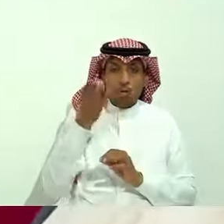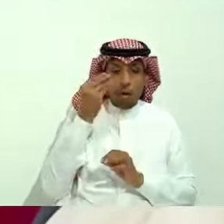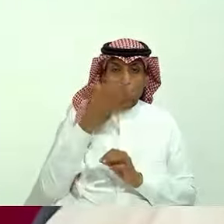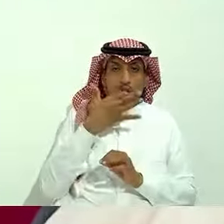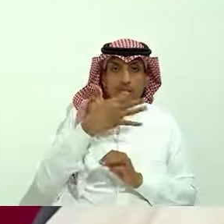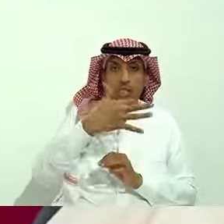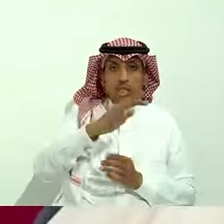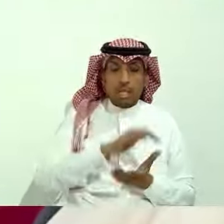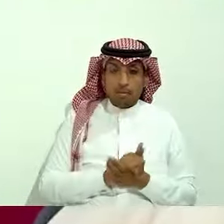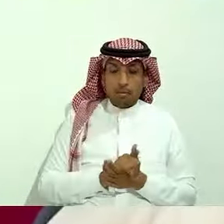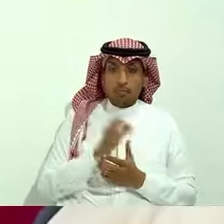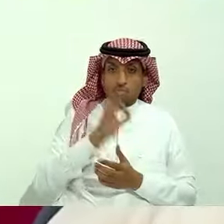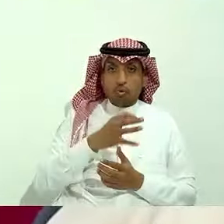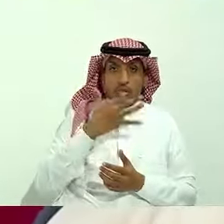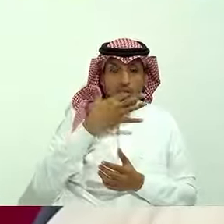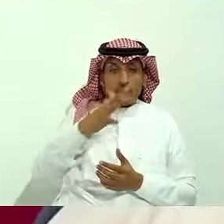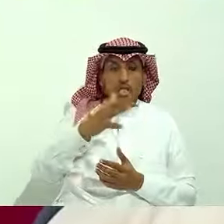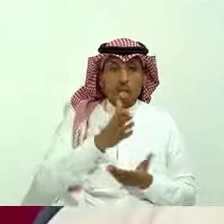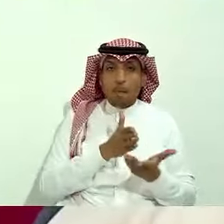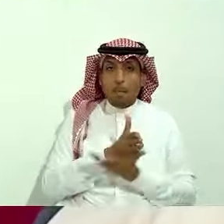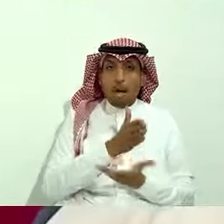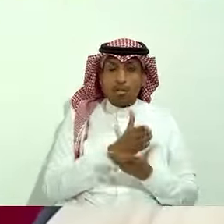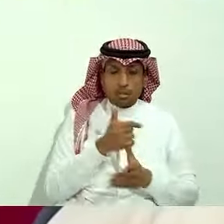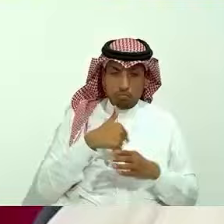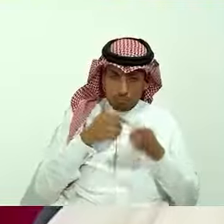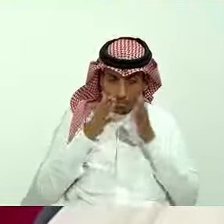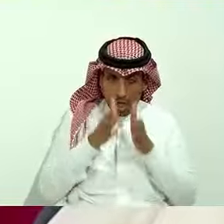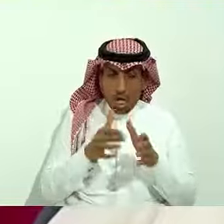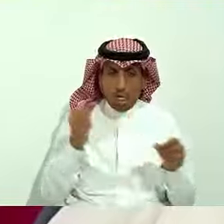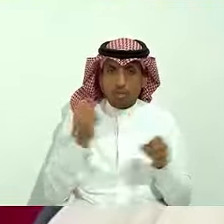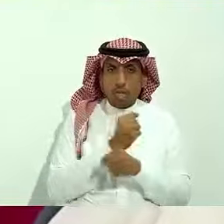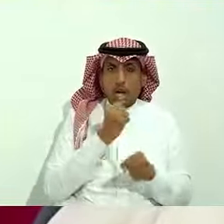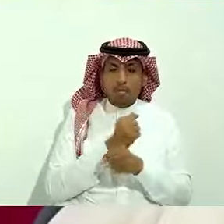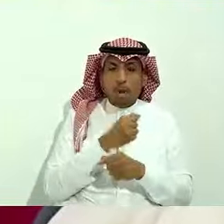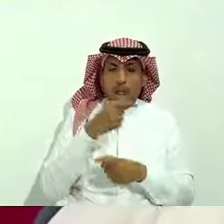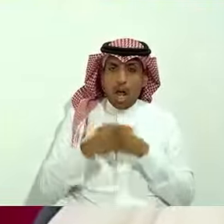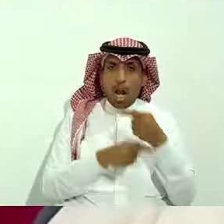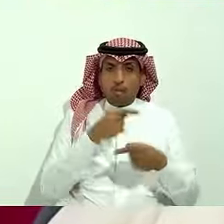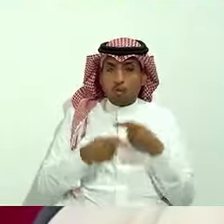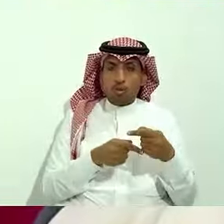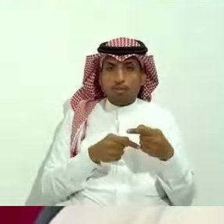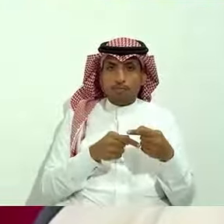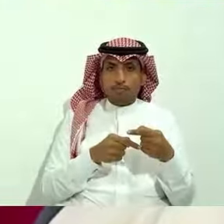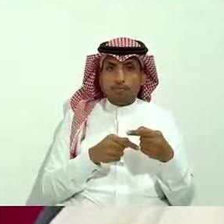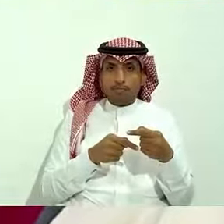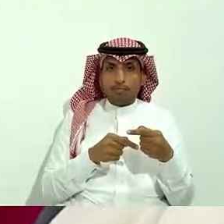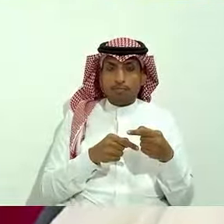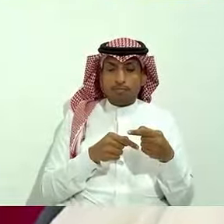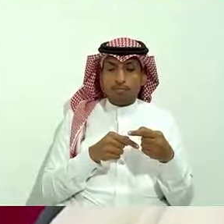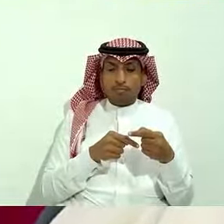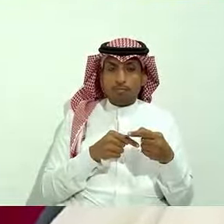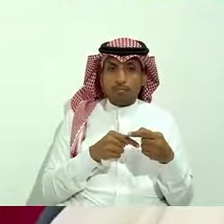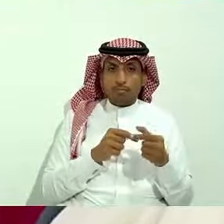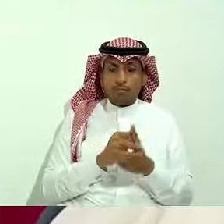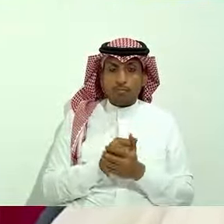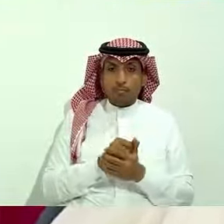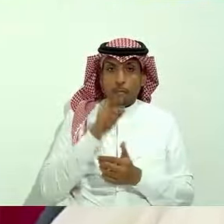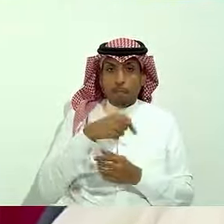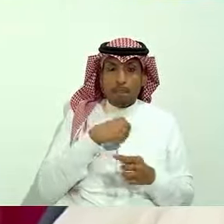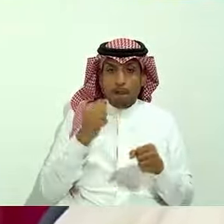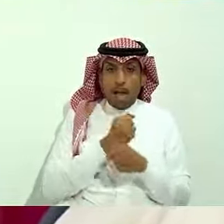الاستدامه، واستدامه شيء يمكن من المجالات اللي اركز عليها واشتغل يمكن بالسيركلر فاشن او الاشياء